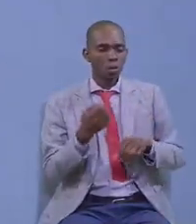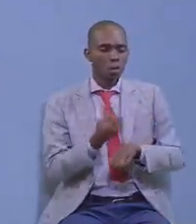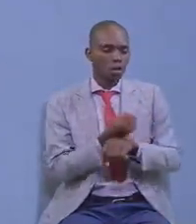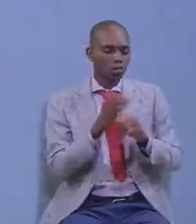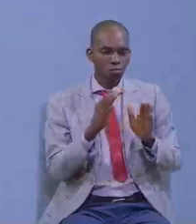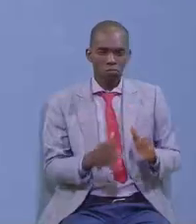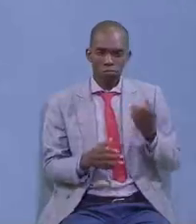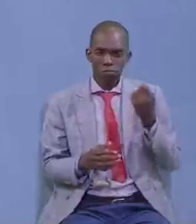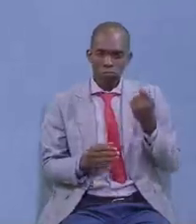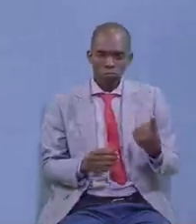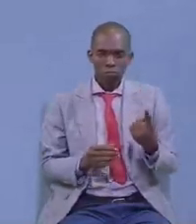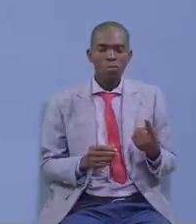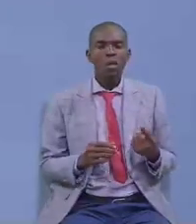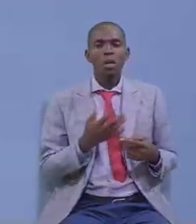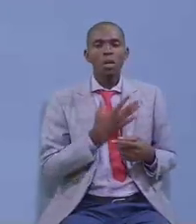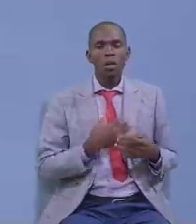Il est allé vers le rocher.